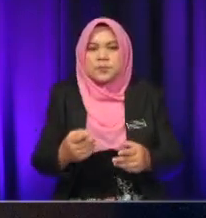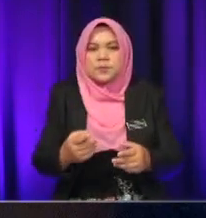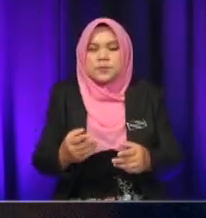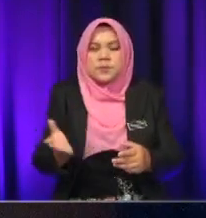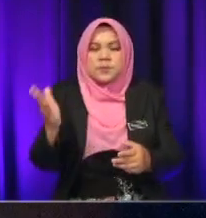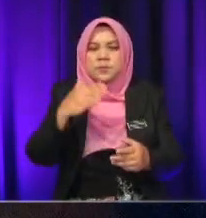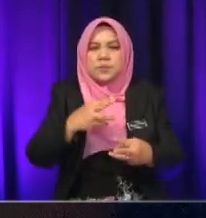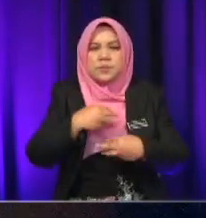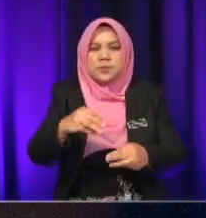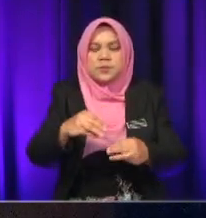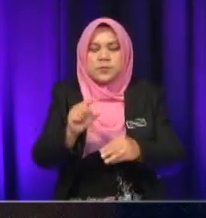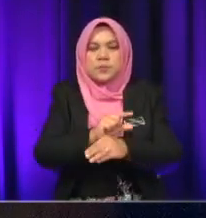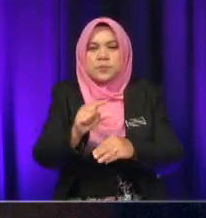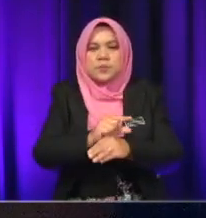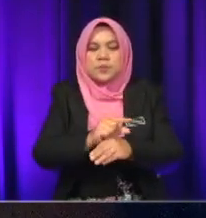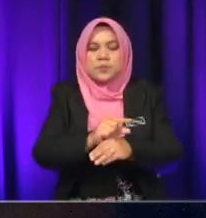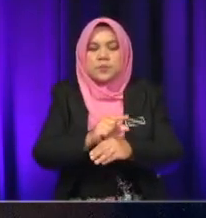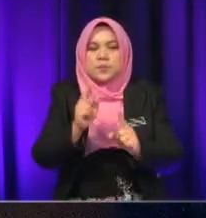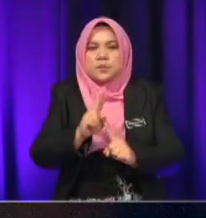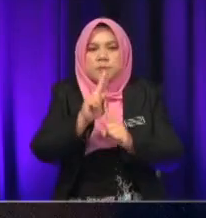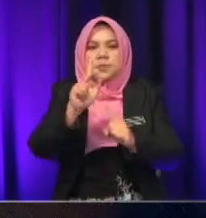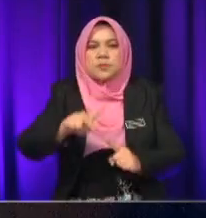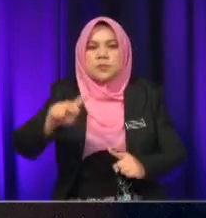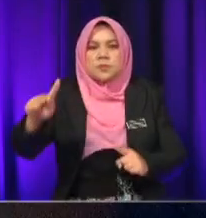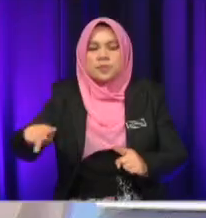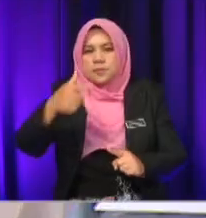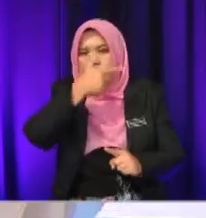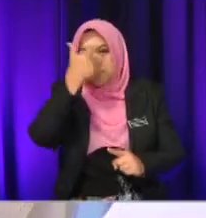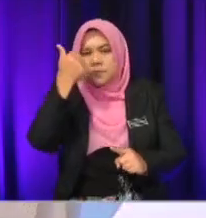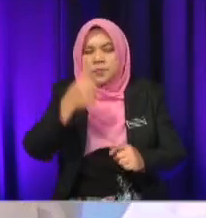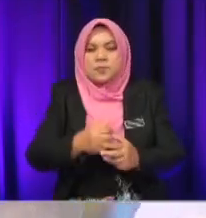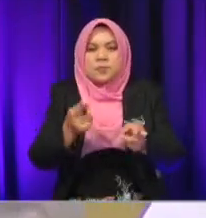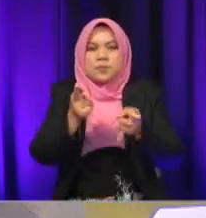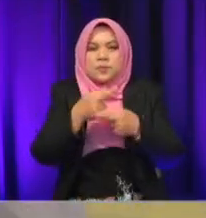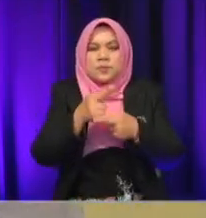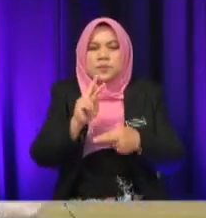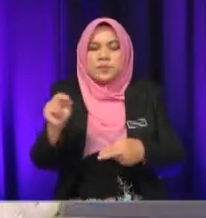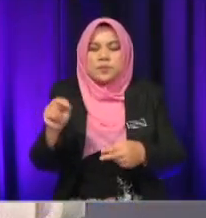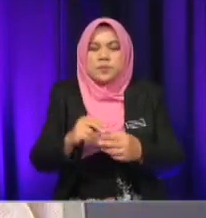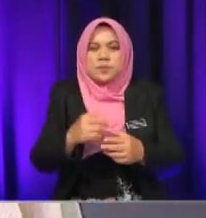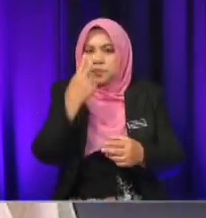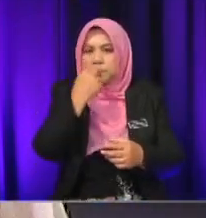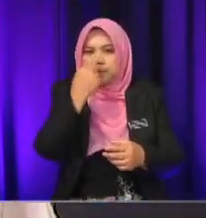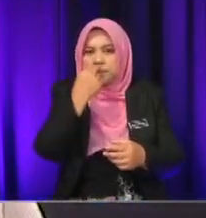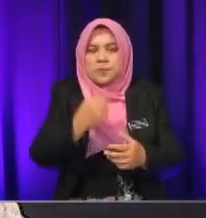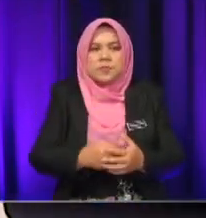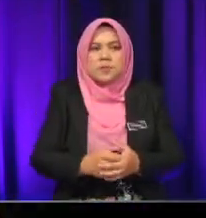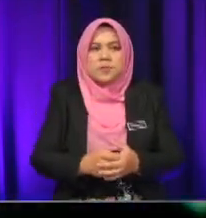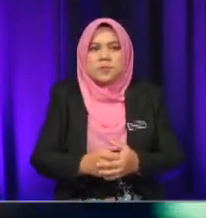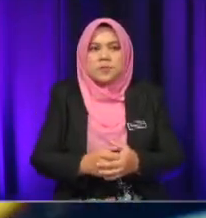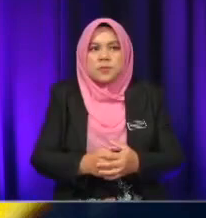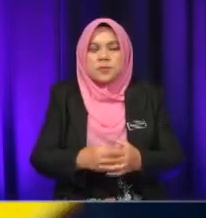pengguna, terutama kanak-kanak lah. Sebab tengoklah rekaan begnya, comel. Cikgu pun dah